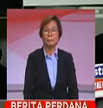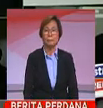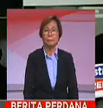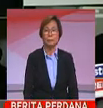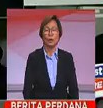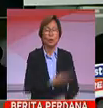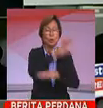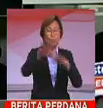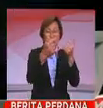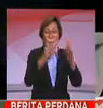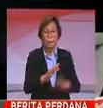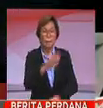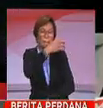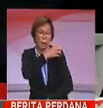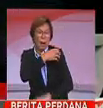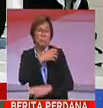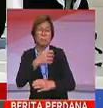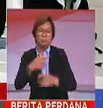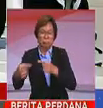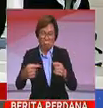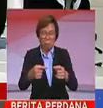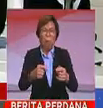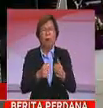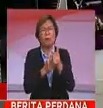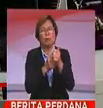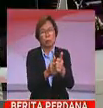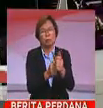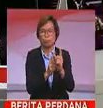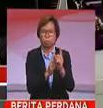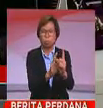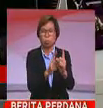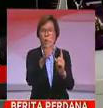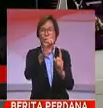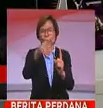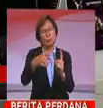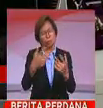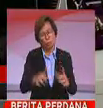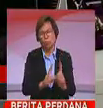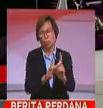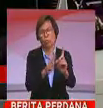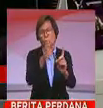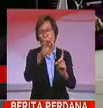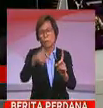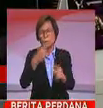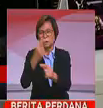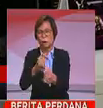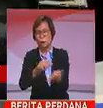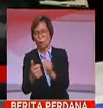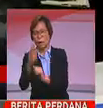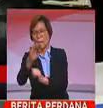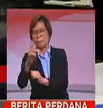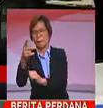Tambahnya, semua pemain dan pegawai pasukan bertanding juga dilihat telah mematuhi sepenuhnya prosedur operasi standar SOP ditetapkan